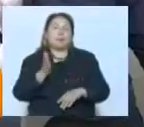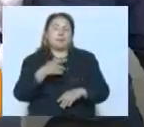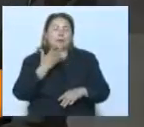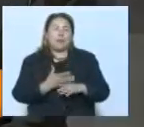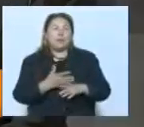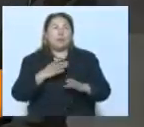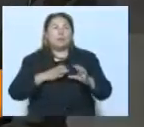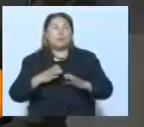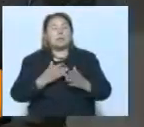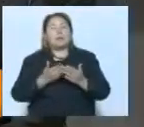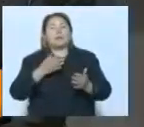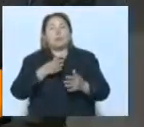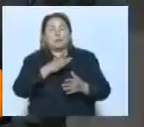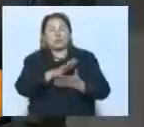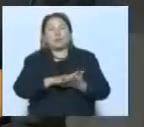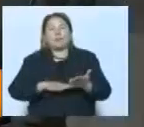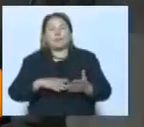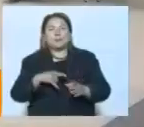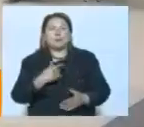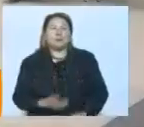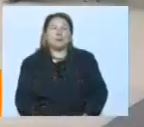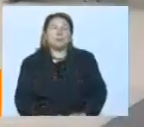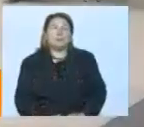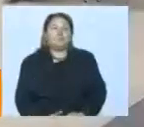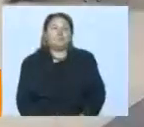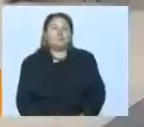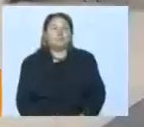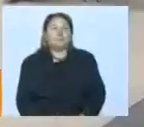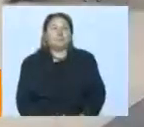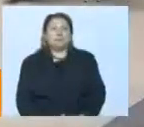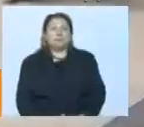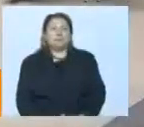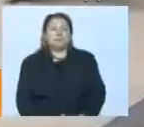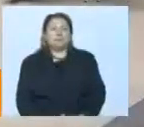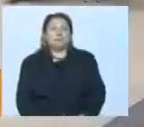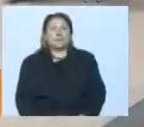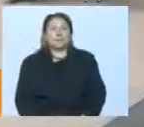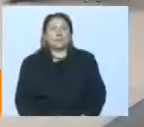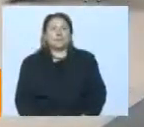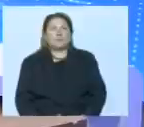университет жобасы алда уақытта да жалғаса бермек. Жансая Жанұзақ, Амангелді Тұрахмет, Дидар.